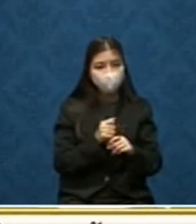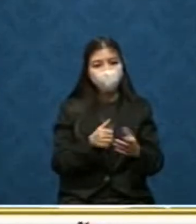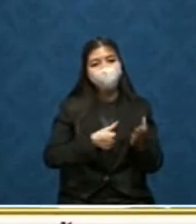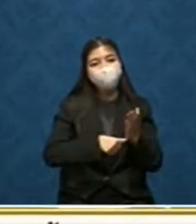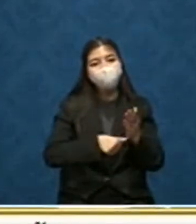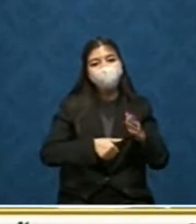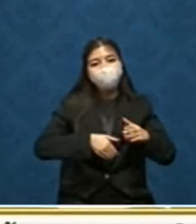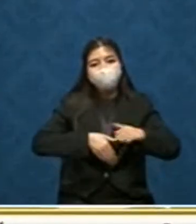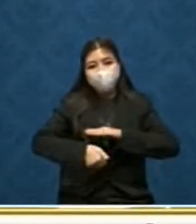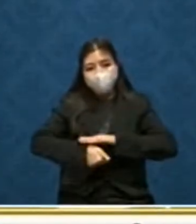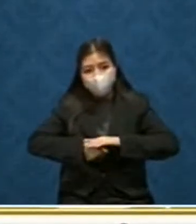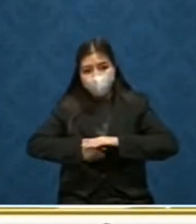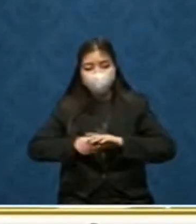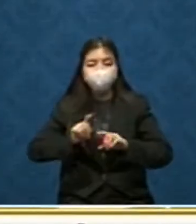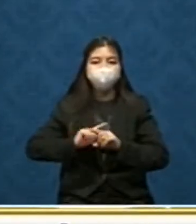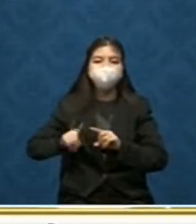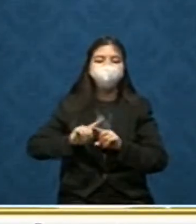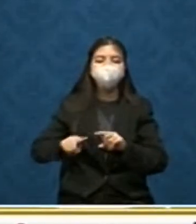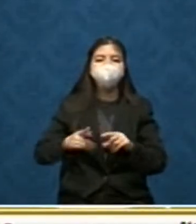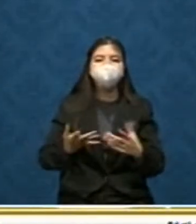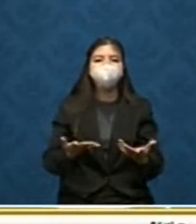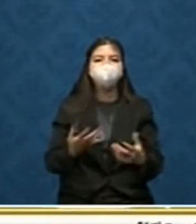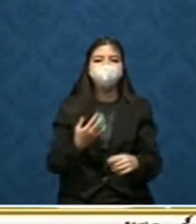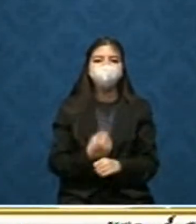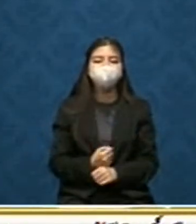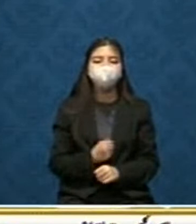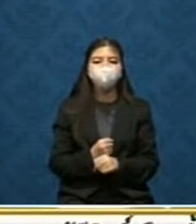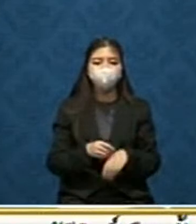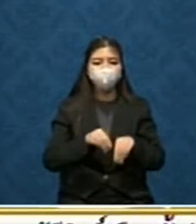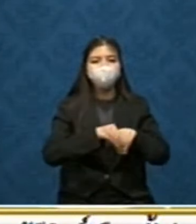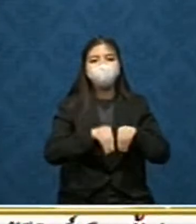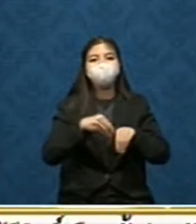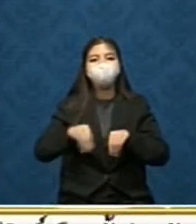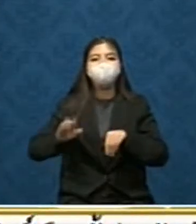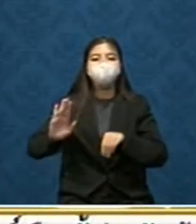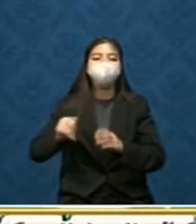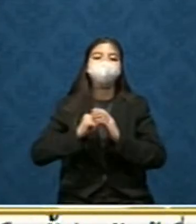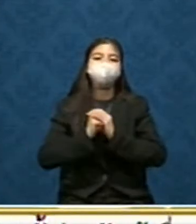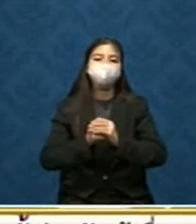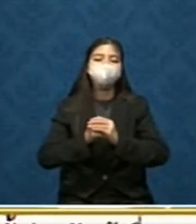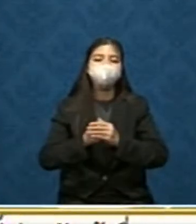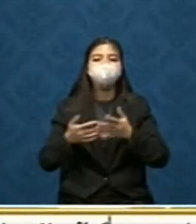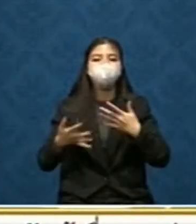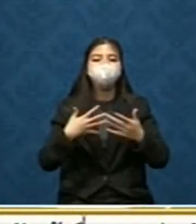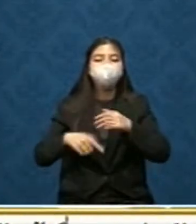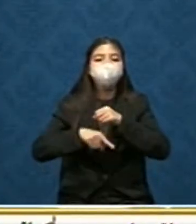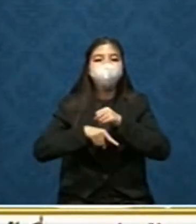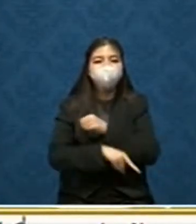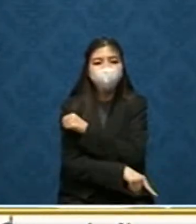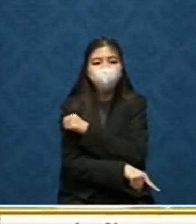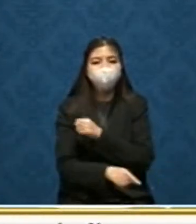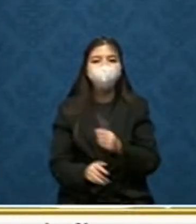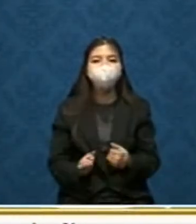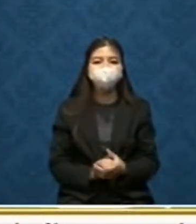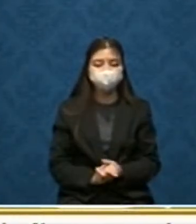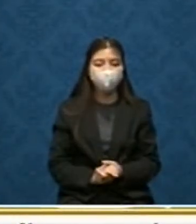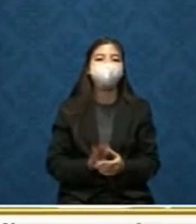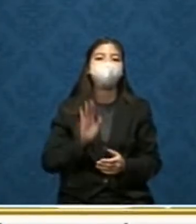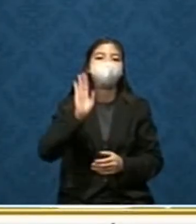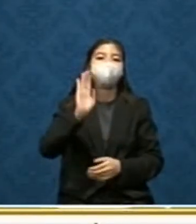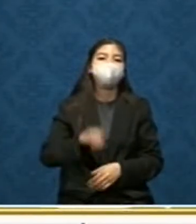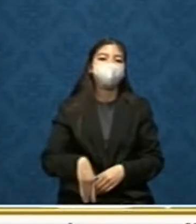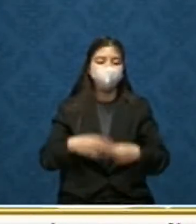ีดวยและที่แสบที่สุก็คือเป็นเครออายตู้หาอ๋อนี่เองทำไมนายกถึสุขุม